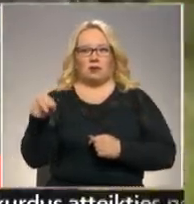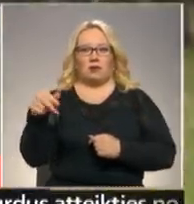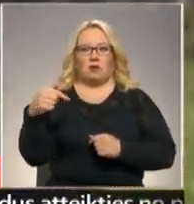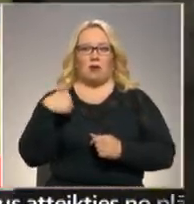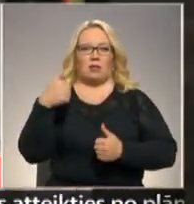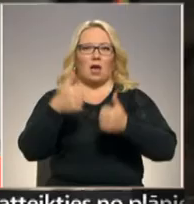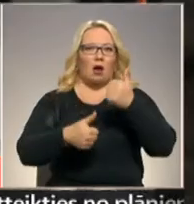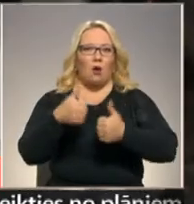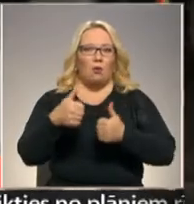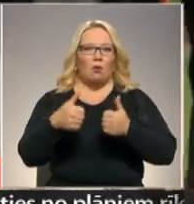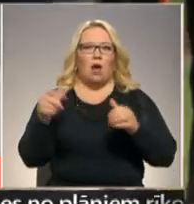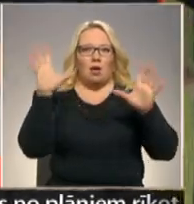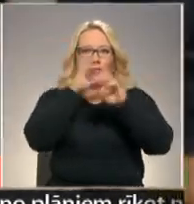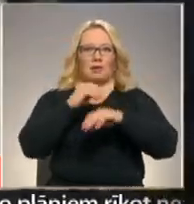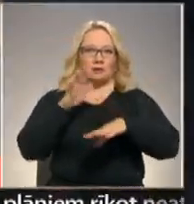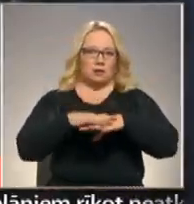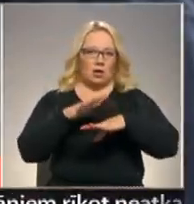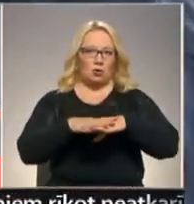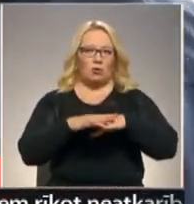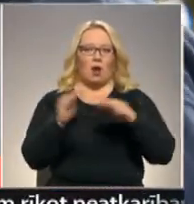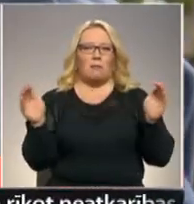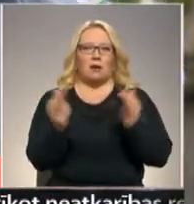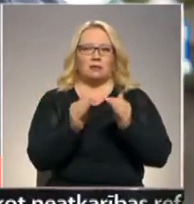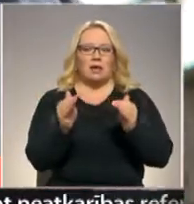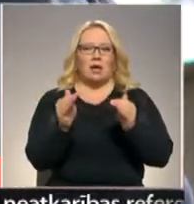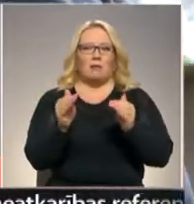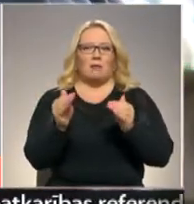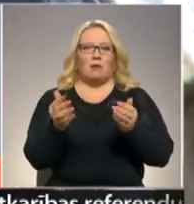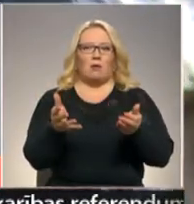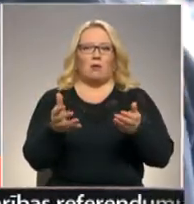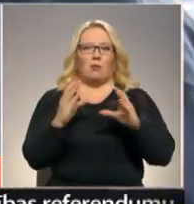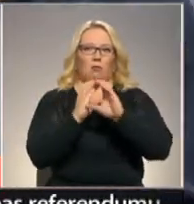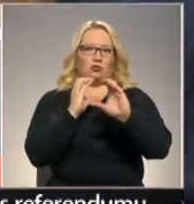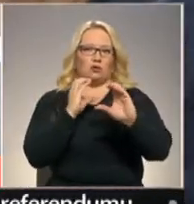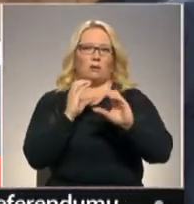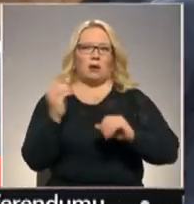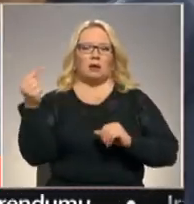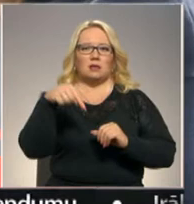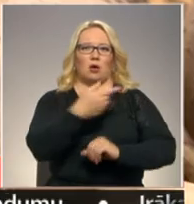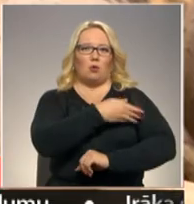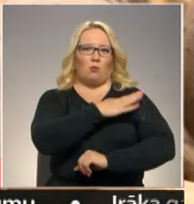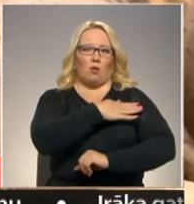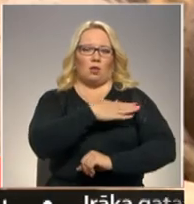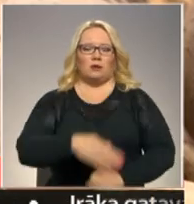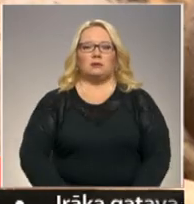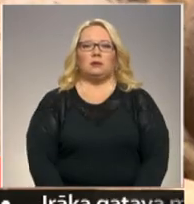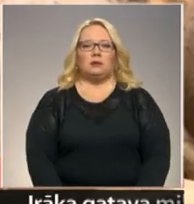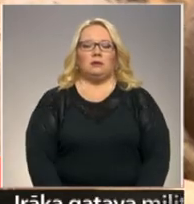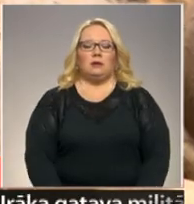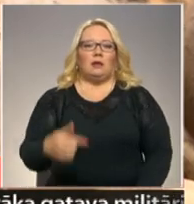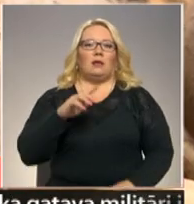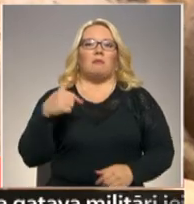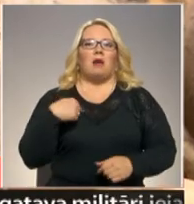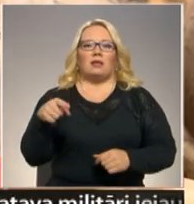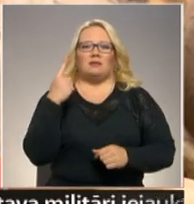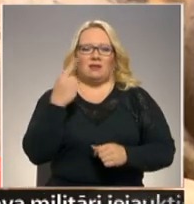jākām, kurai ar naktas tirgu ir ar mazajiem busiņiem, kas nāk no poļiem. Ne jau man